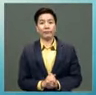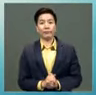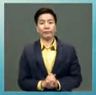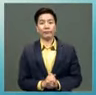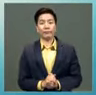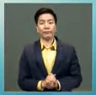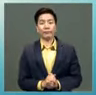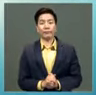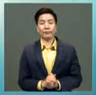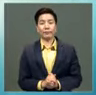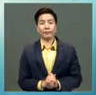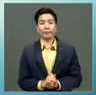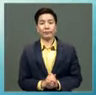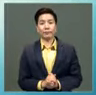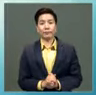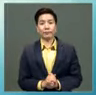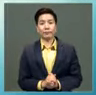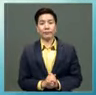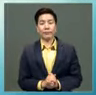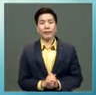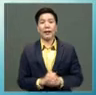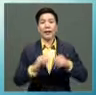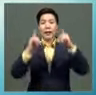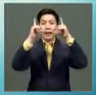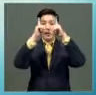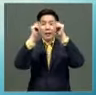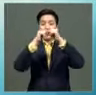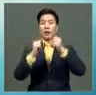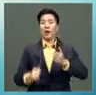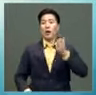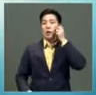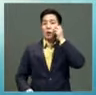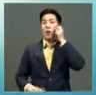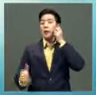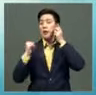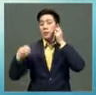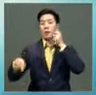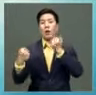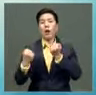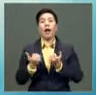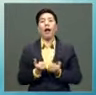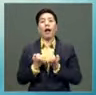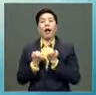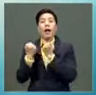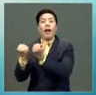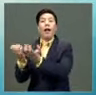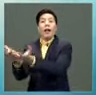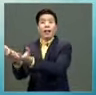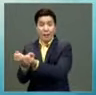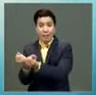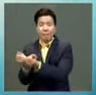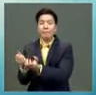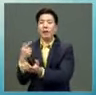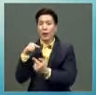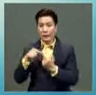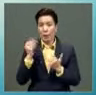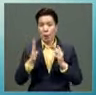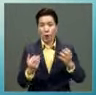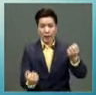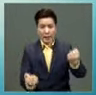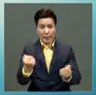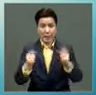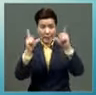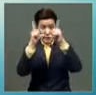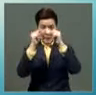แล้วก็ได้เรียกรถแท็กซี่ทางโทรศัพท์เนี่ยนะครับคันเดิมให้ไปรับทั้งนี้ทีมสอบสวนโรคได้ติดตามตัวคน